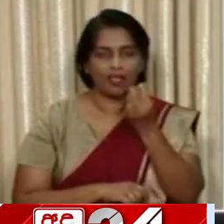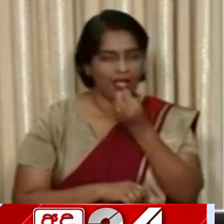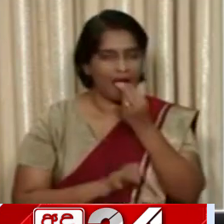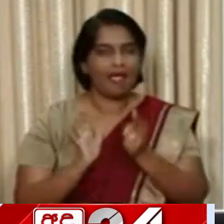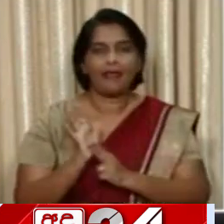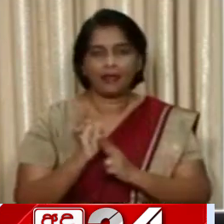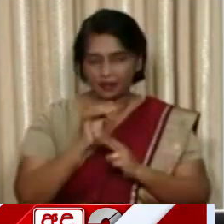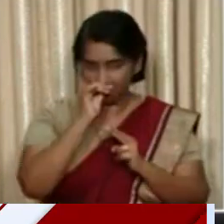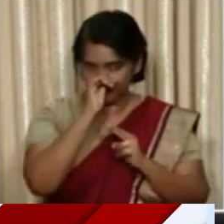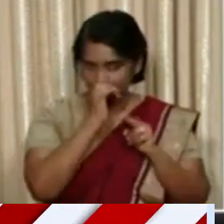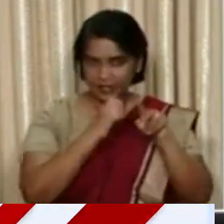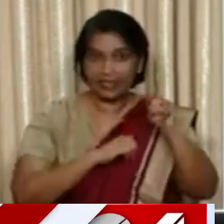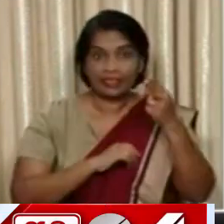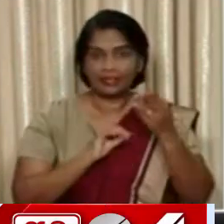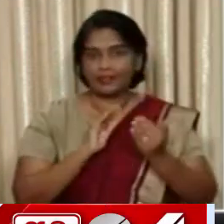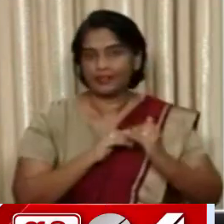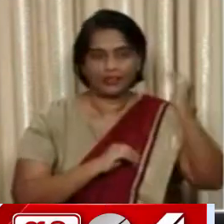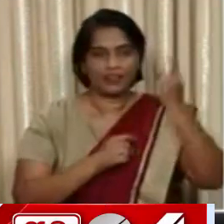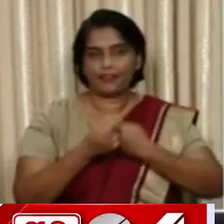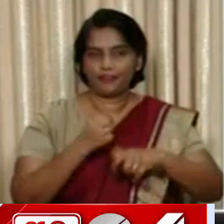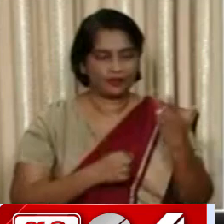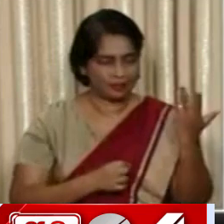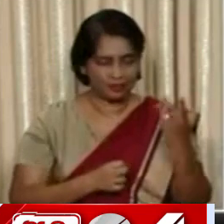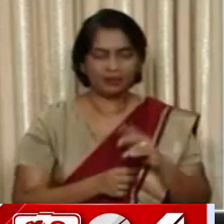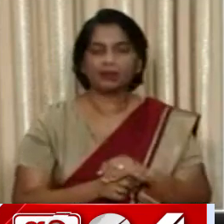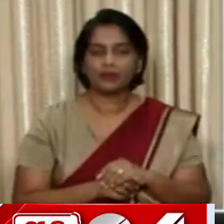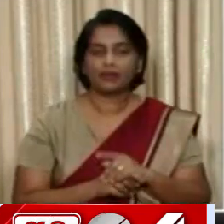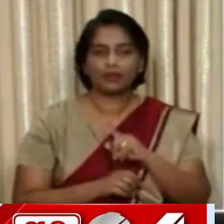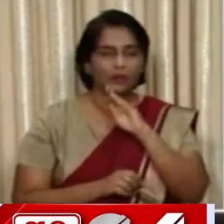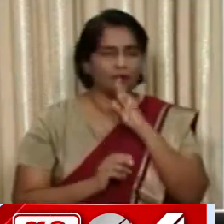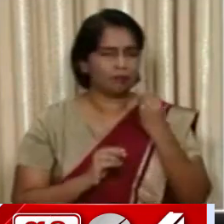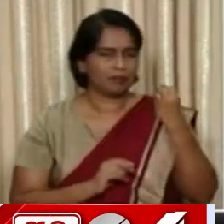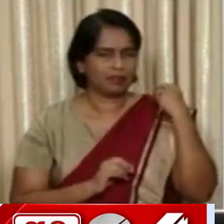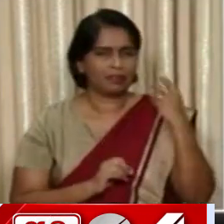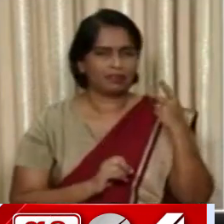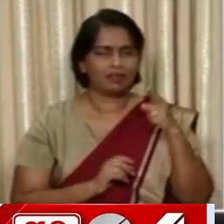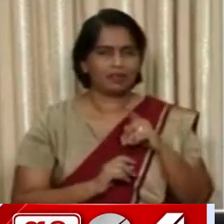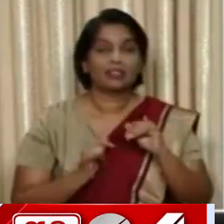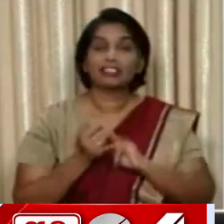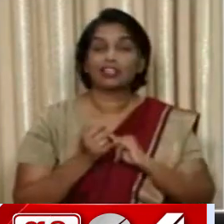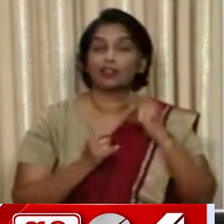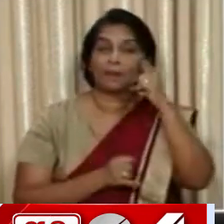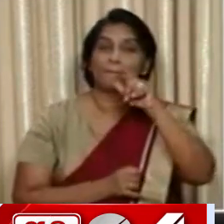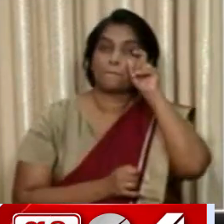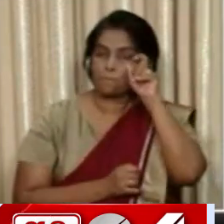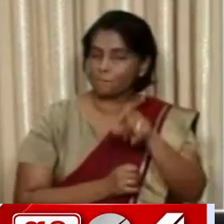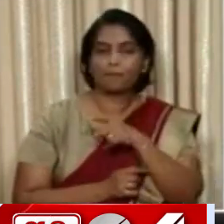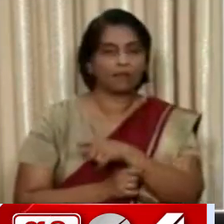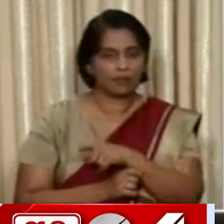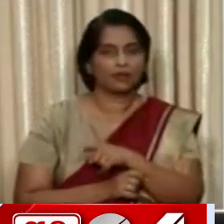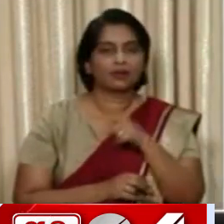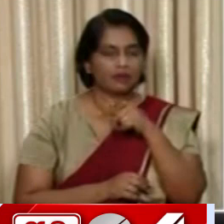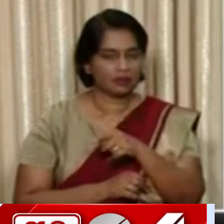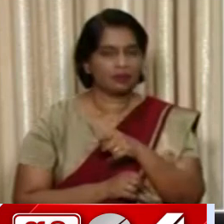නාඩු ඒවා 200න් ඉහළ විකිනෙන්නේ නැහැ එහෙම නැත්නම් වැඩි ඈතක මේ පැත්තේ යන්න බැරි නම් අර සස්වට ගිහිල්ලා බැලුවත් තමුන්නාසේලට